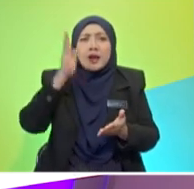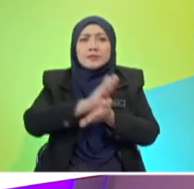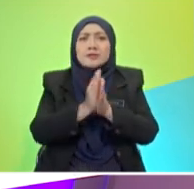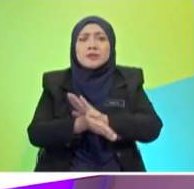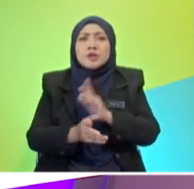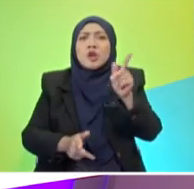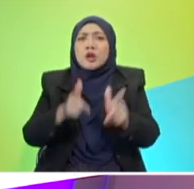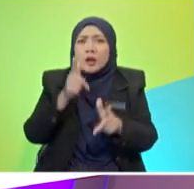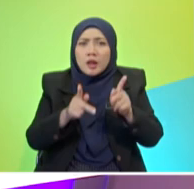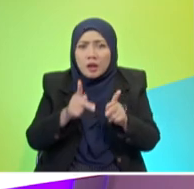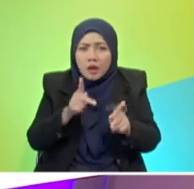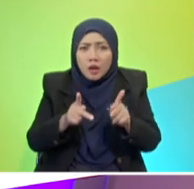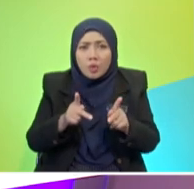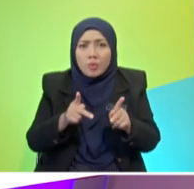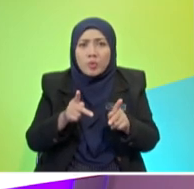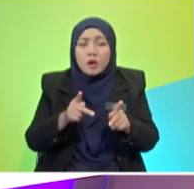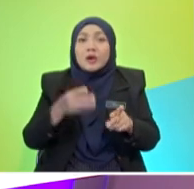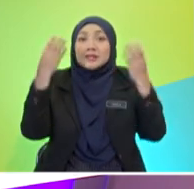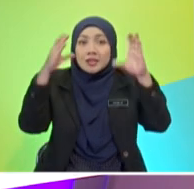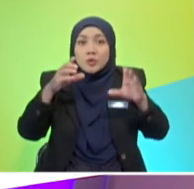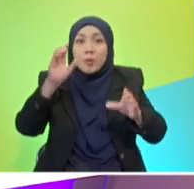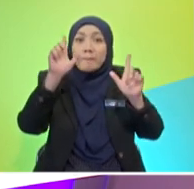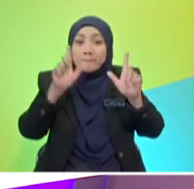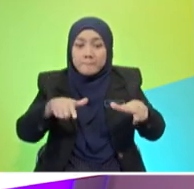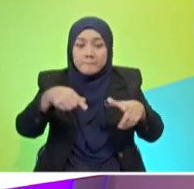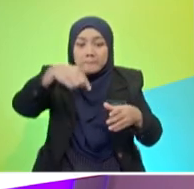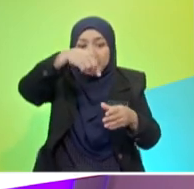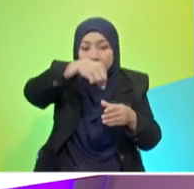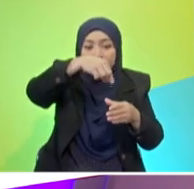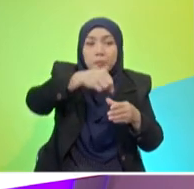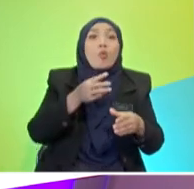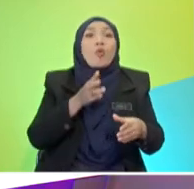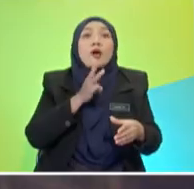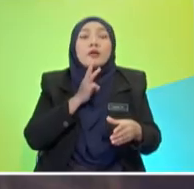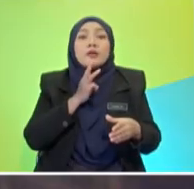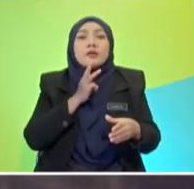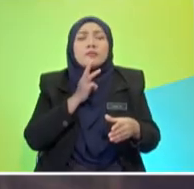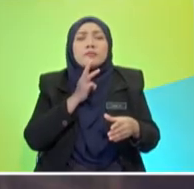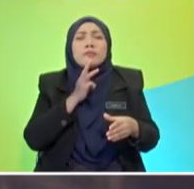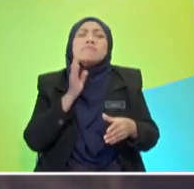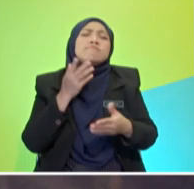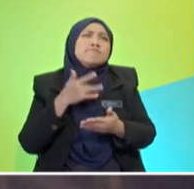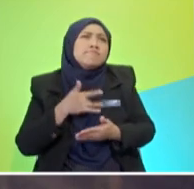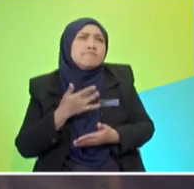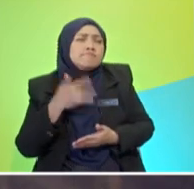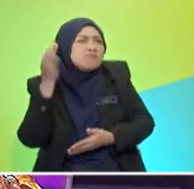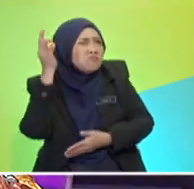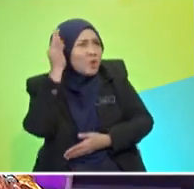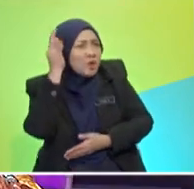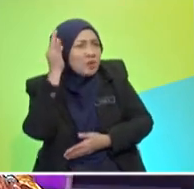letakkan pewarna di dalam air ini. Murid-murid pun boleh teka. Syah rasa? Saya rasa